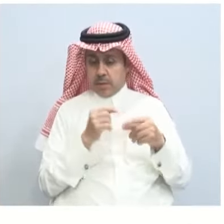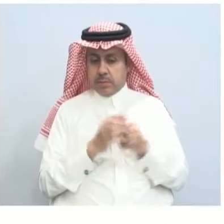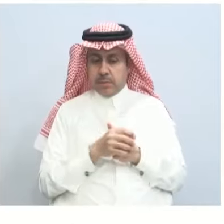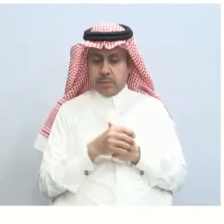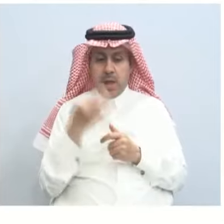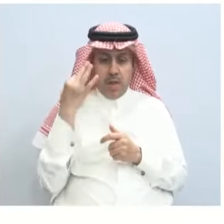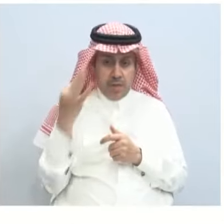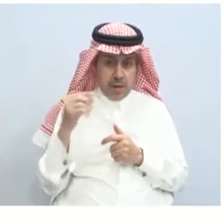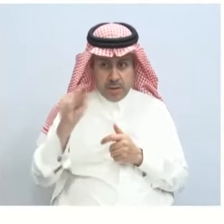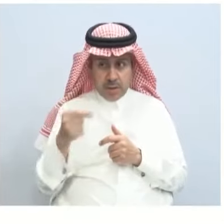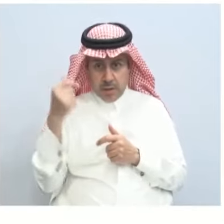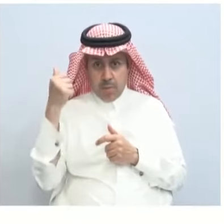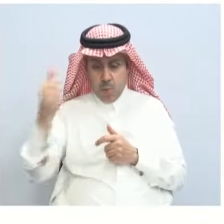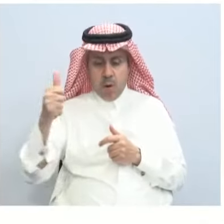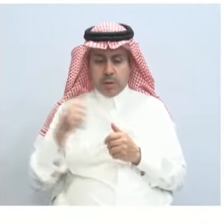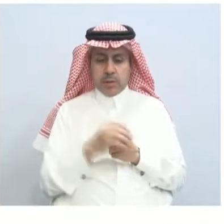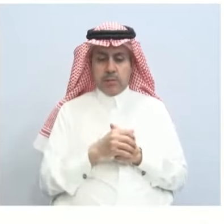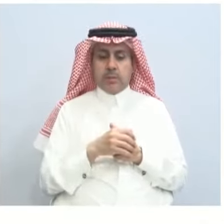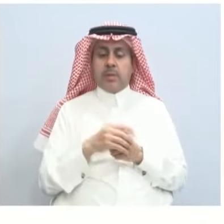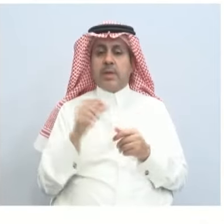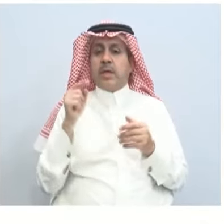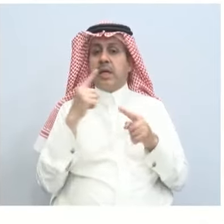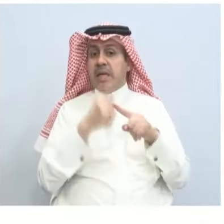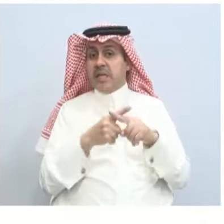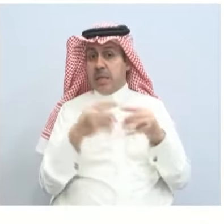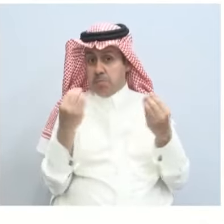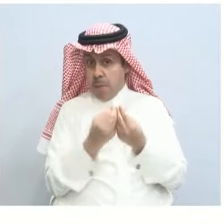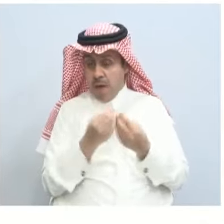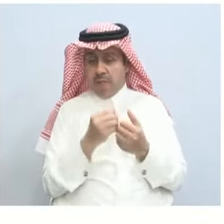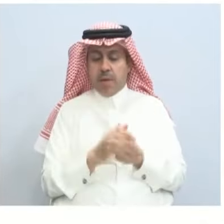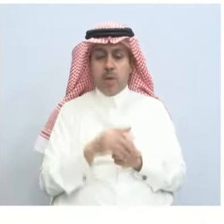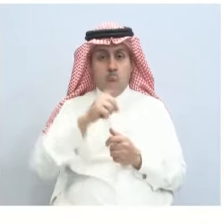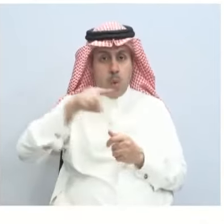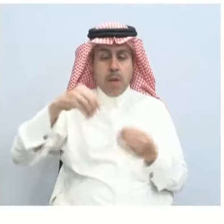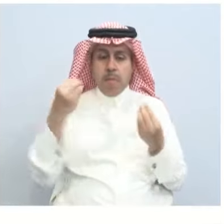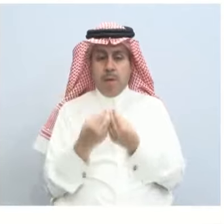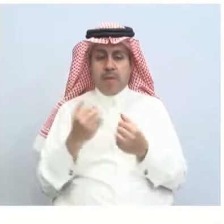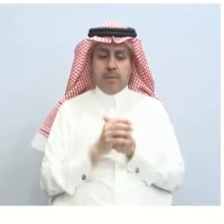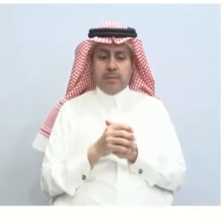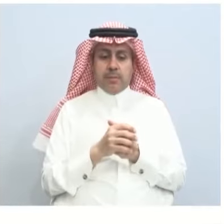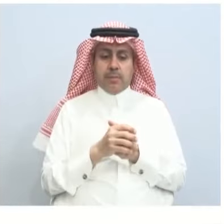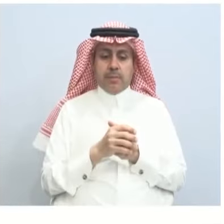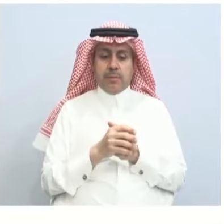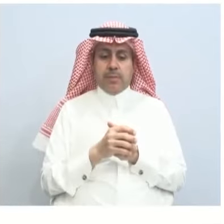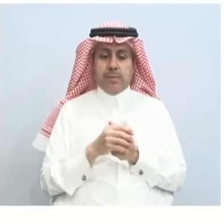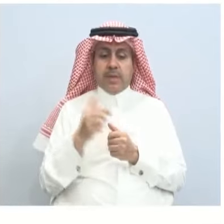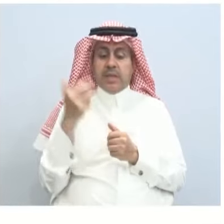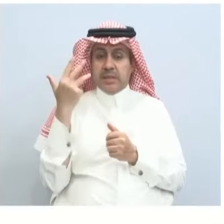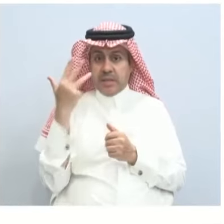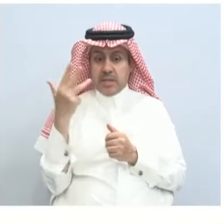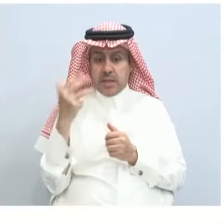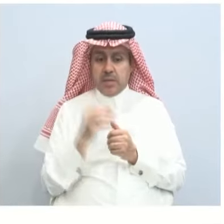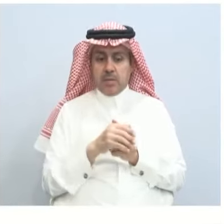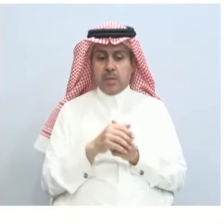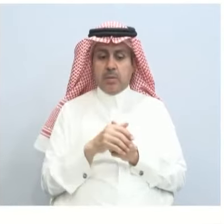زائدا الان اجمع الاكسات مع بعض واجمع الواي مع بعض 6 وث 9 وسالب ث وسالب